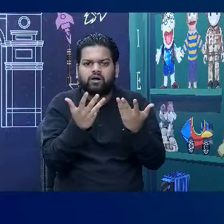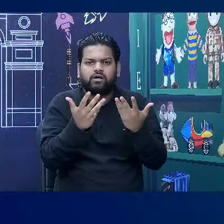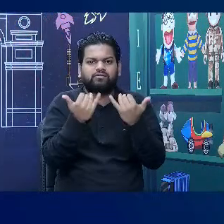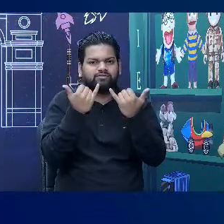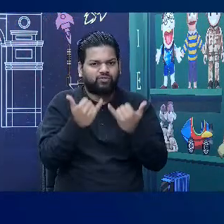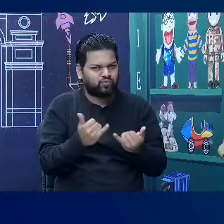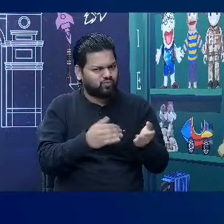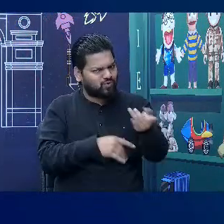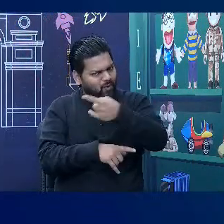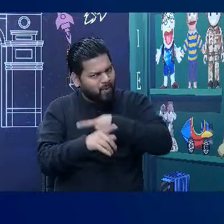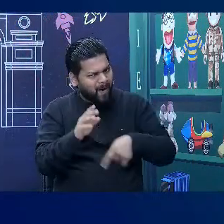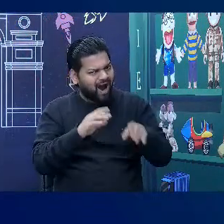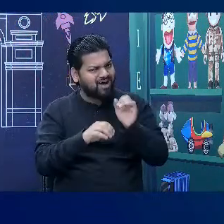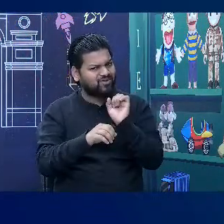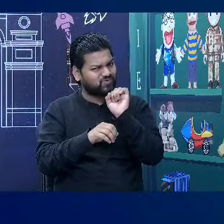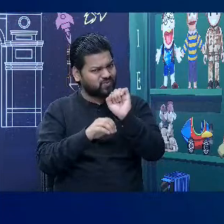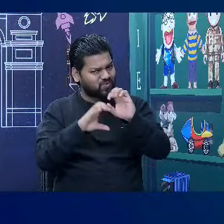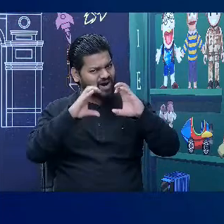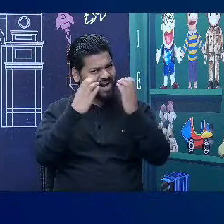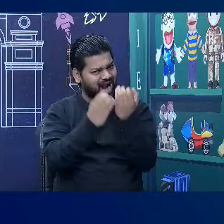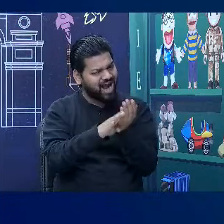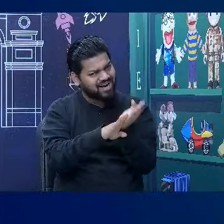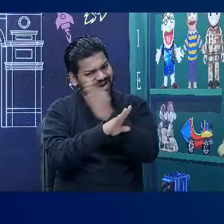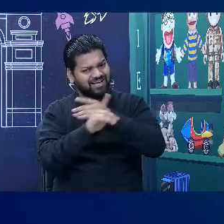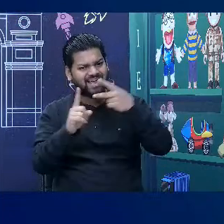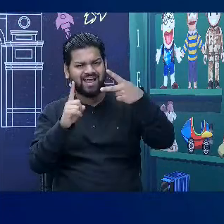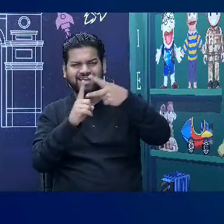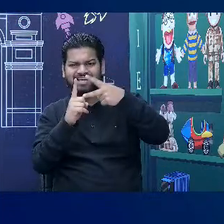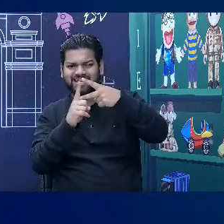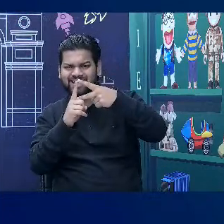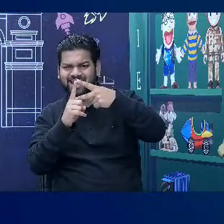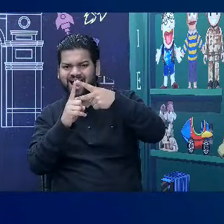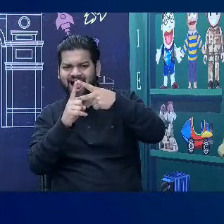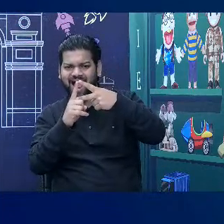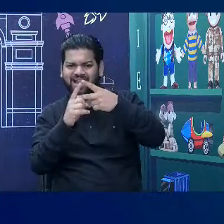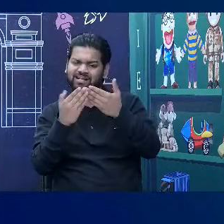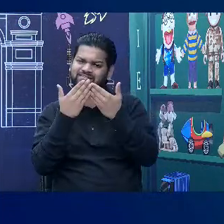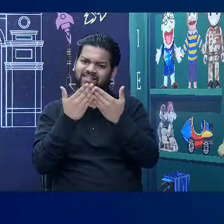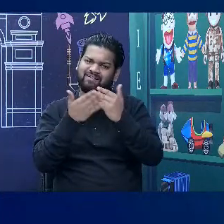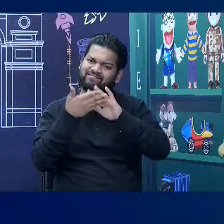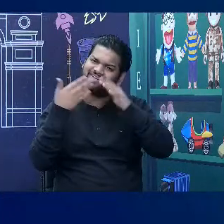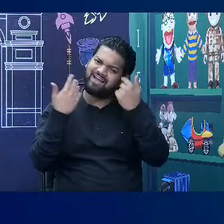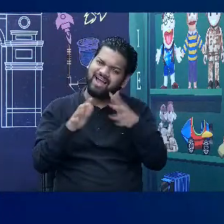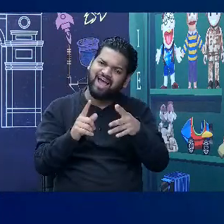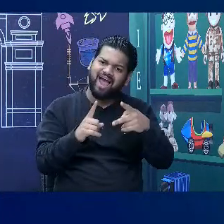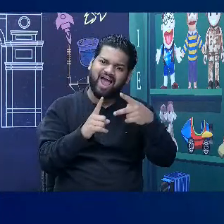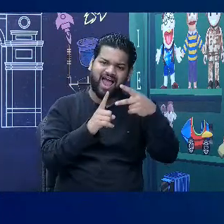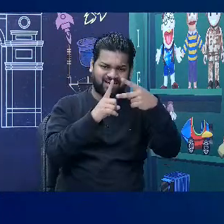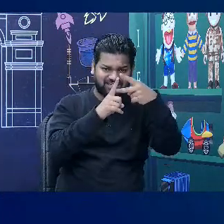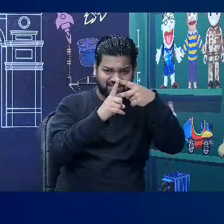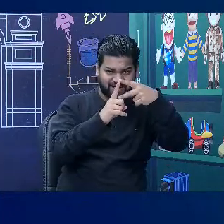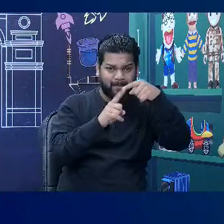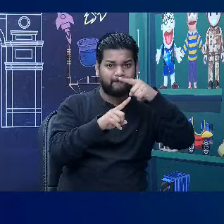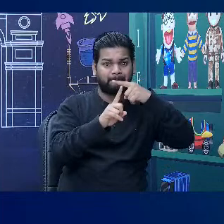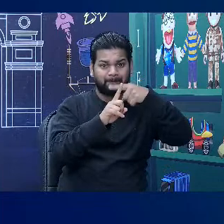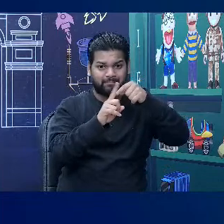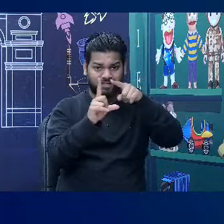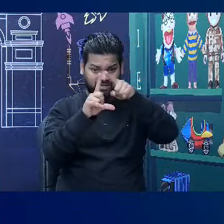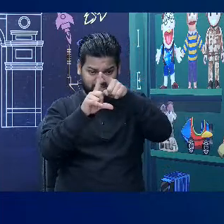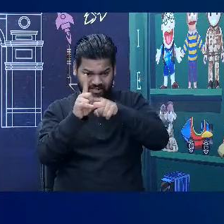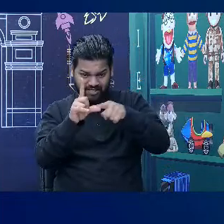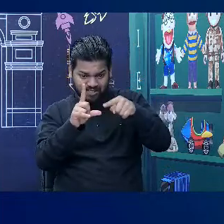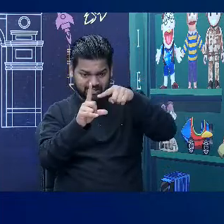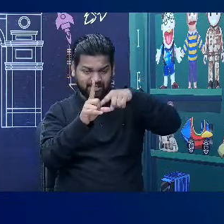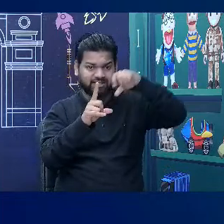चिल्ड्रन, you have already studied about triangles and in particular right triangles in your earlier classes. Let